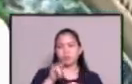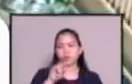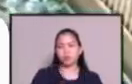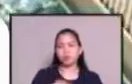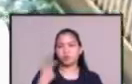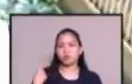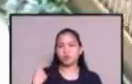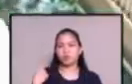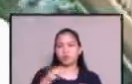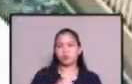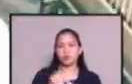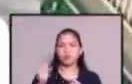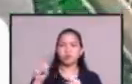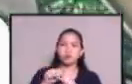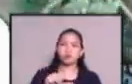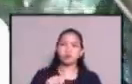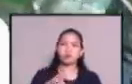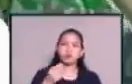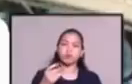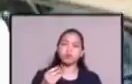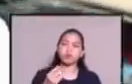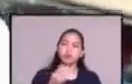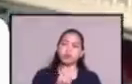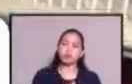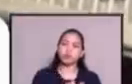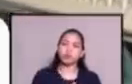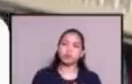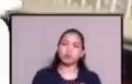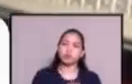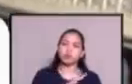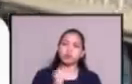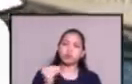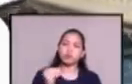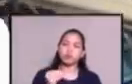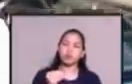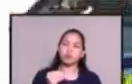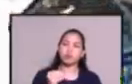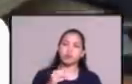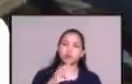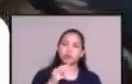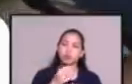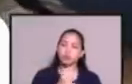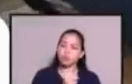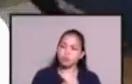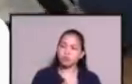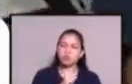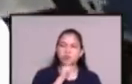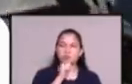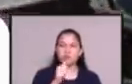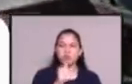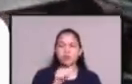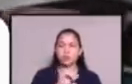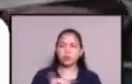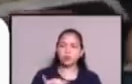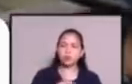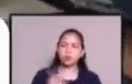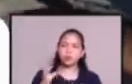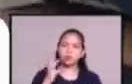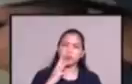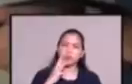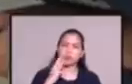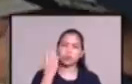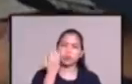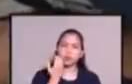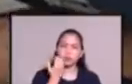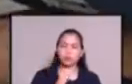may kaukulang suggested retail prices. Pakiusap din ng DTI sa mga manufacturer, huwag manamantala ngayong may water